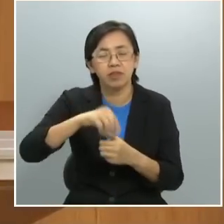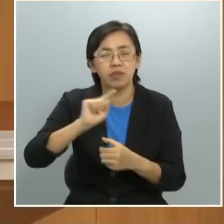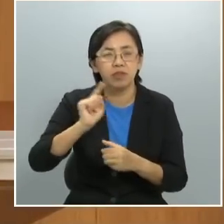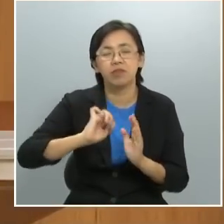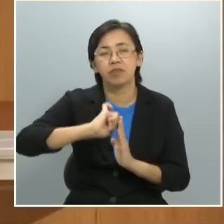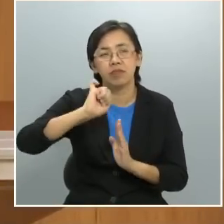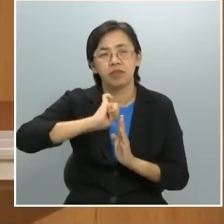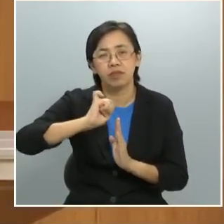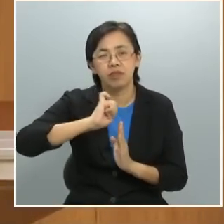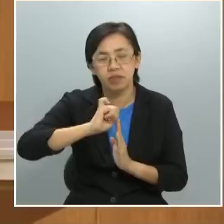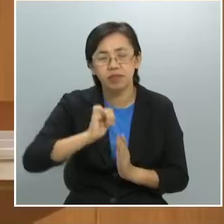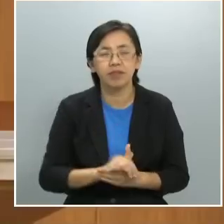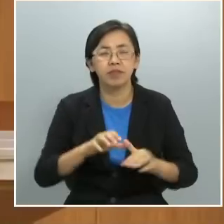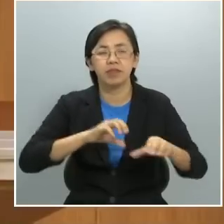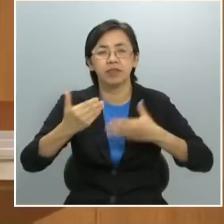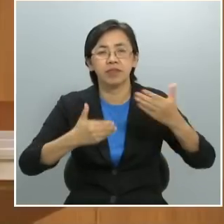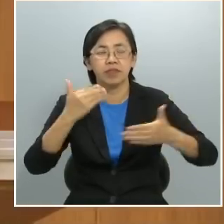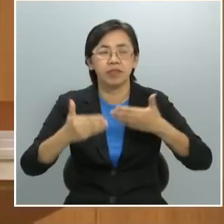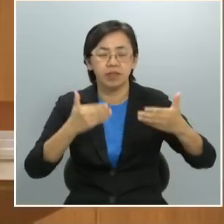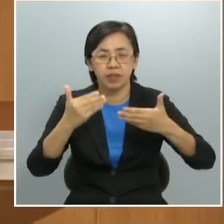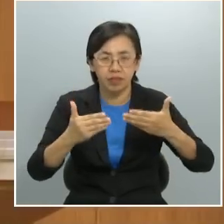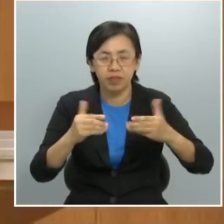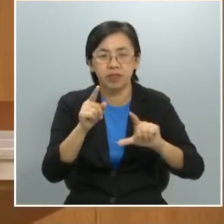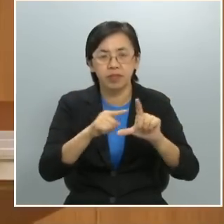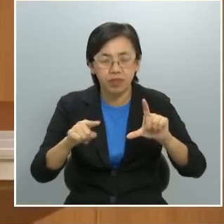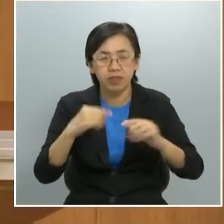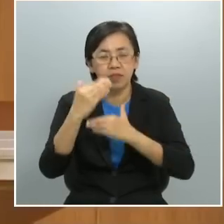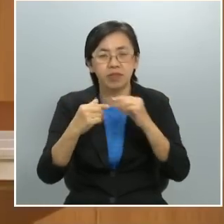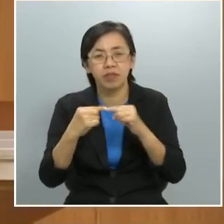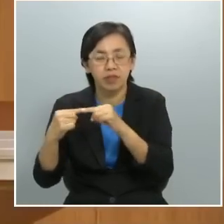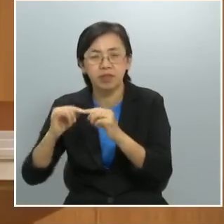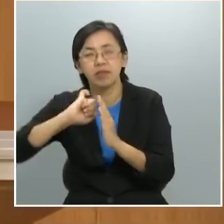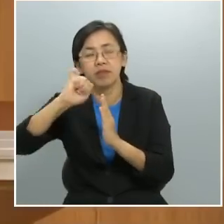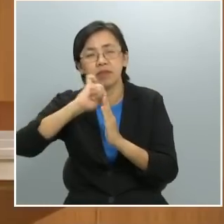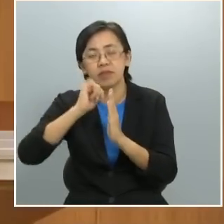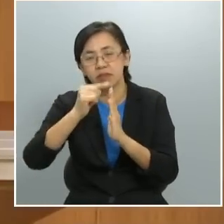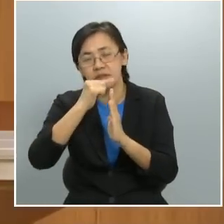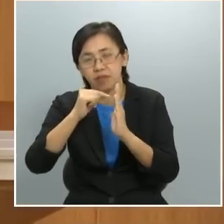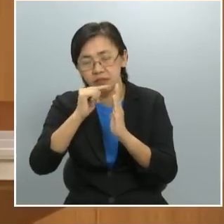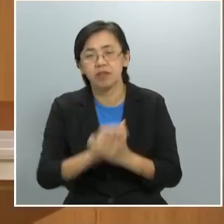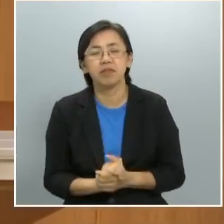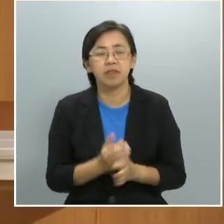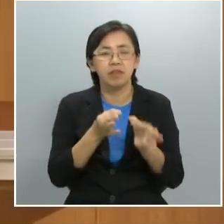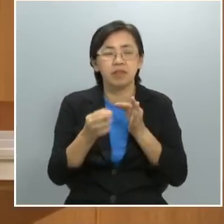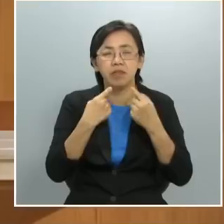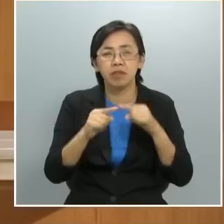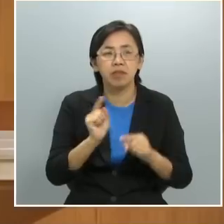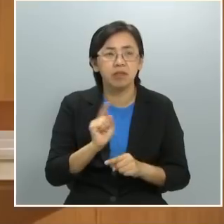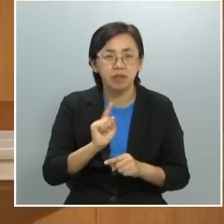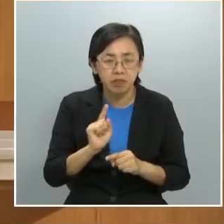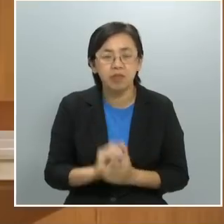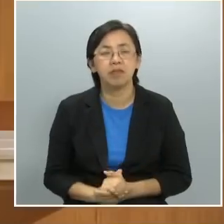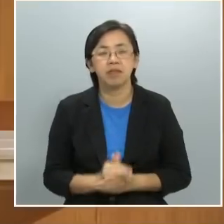ใหม่จัดกิจกรรมก้าวไกลก้าวต่อไปเชียงใหม่ท้องถิ่นตอนหนึ่งตอบคำถามประเด็นนี้โดย